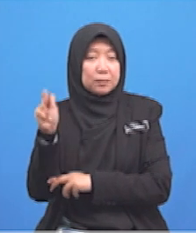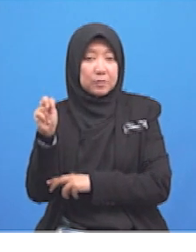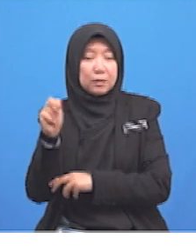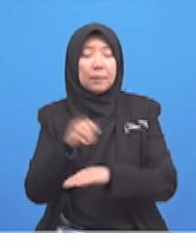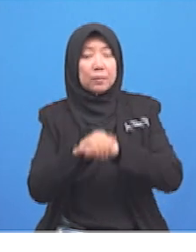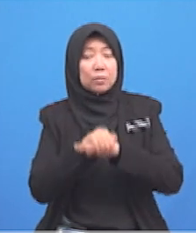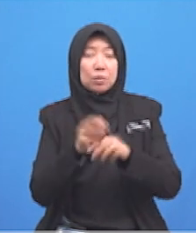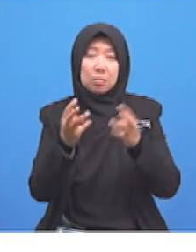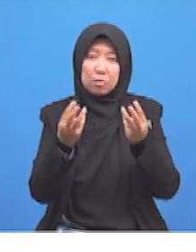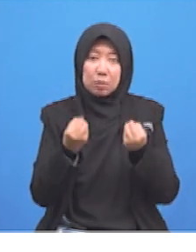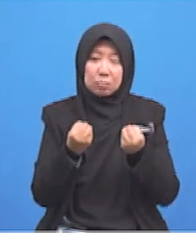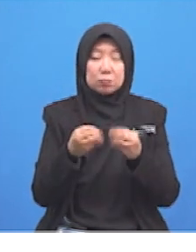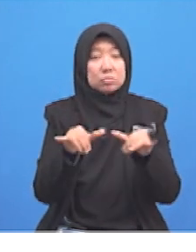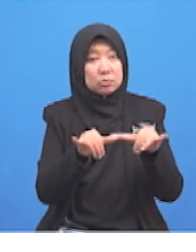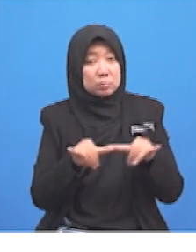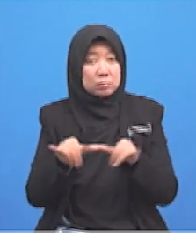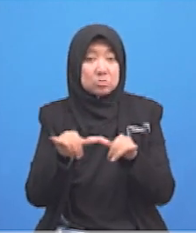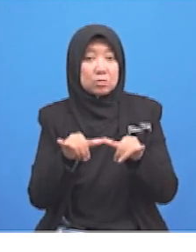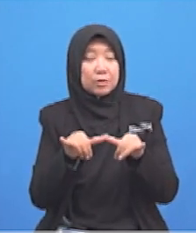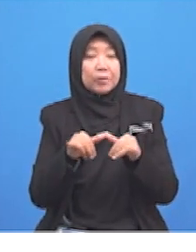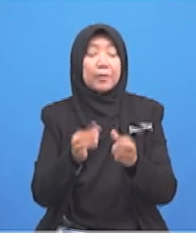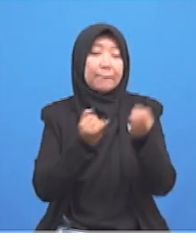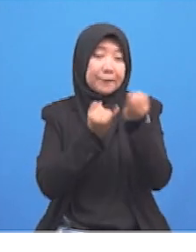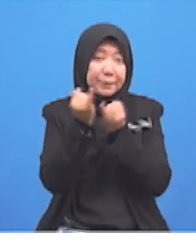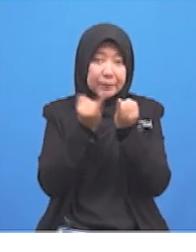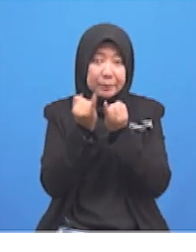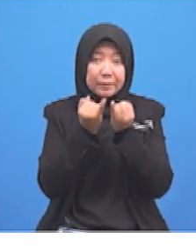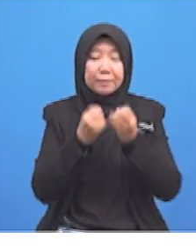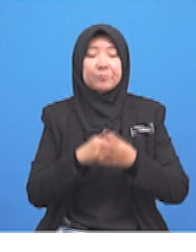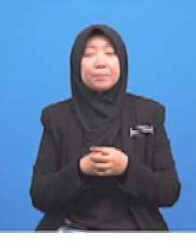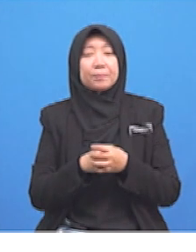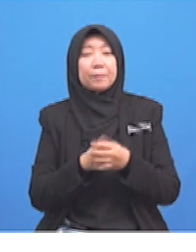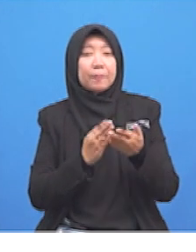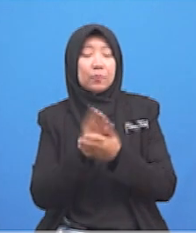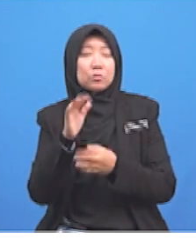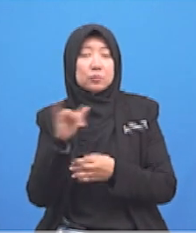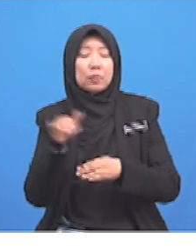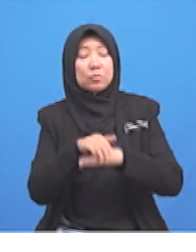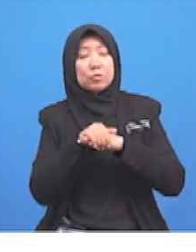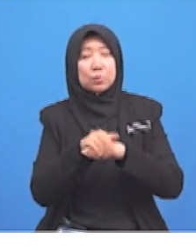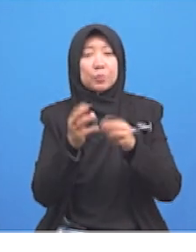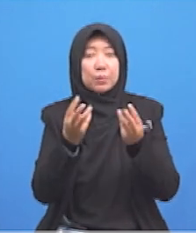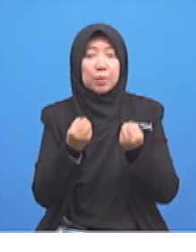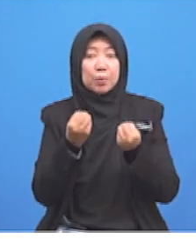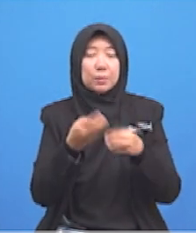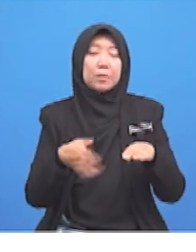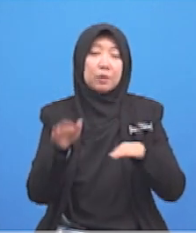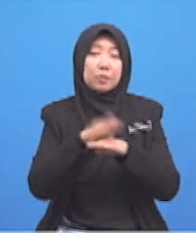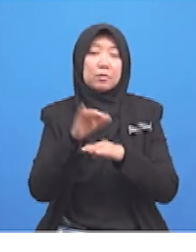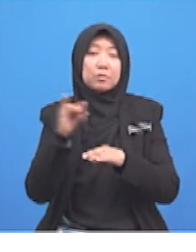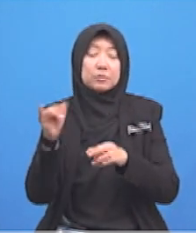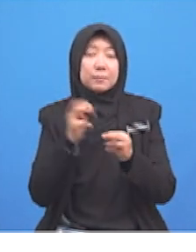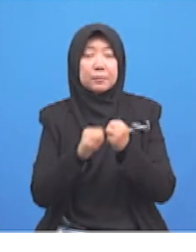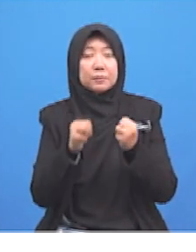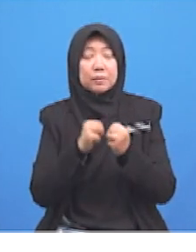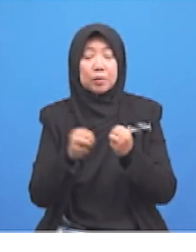mahu menyeragamkan pentadbiran. Seterusnya, British mahu menangani masalah